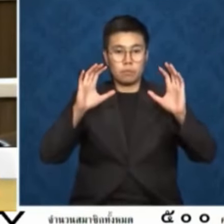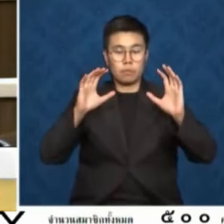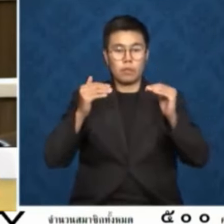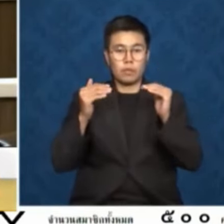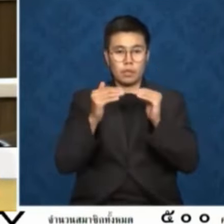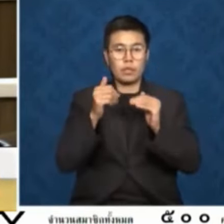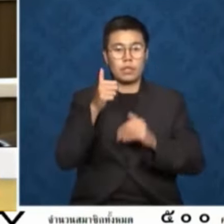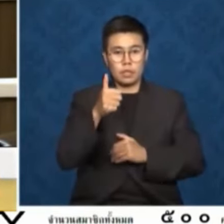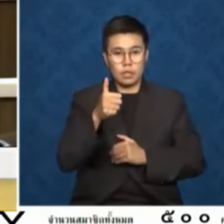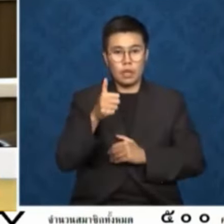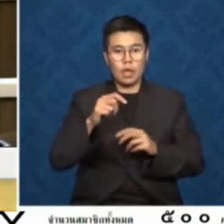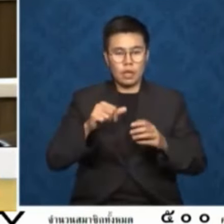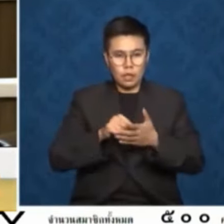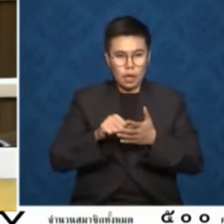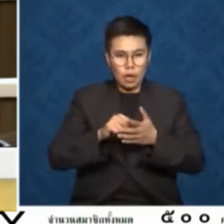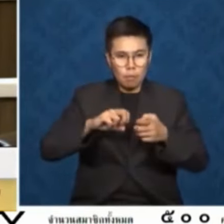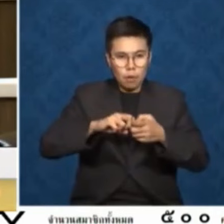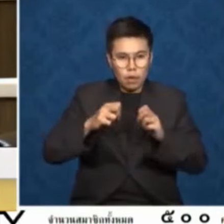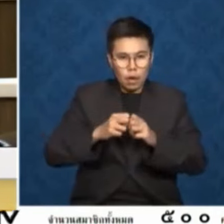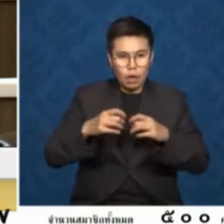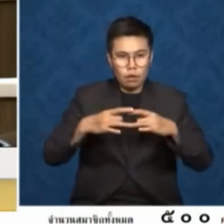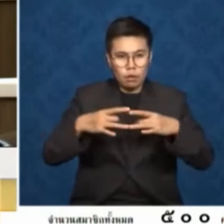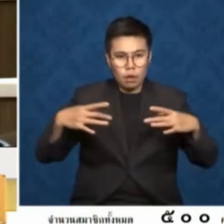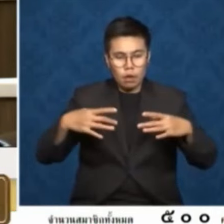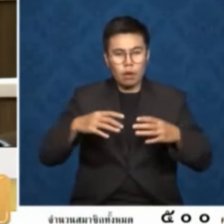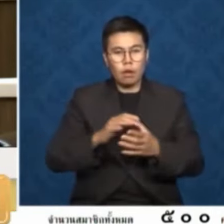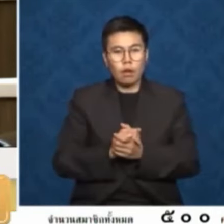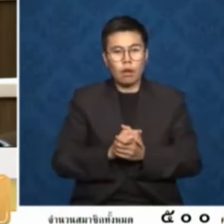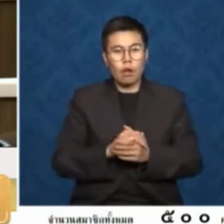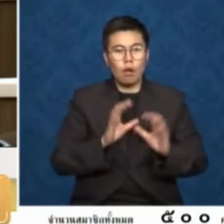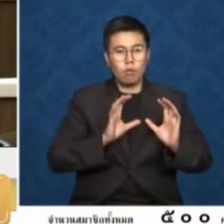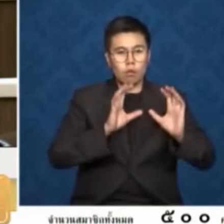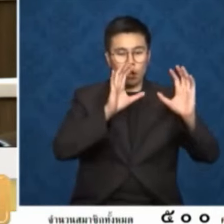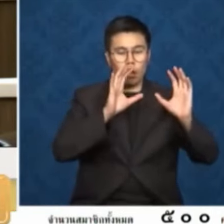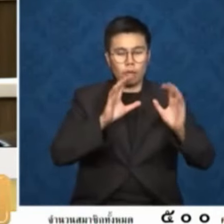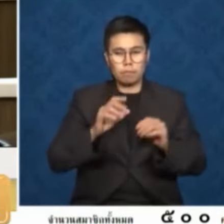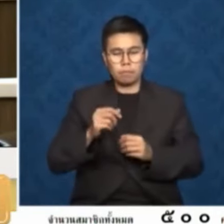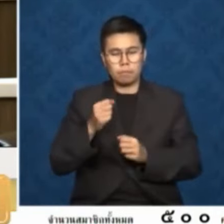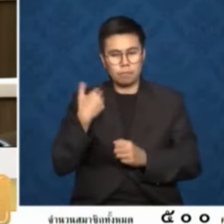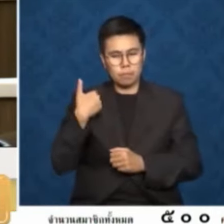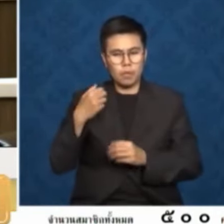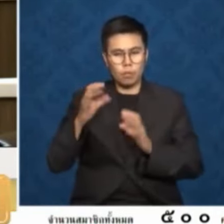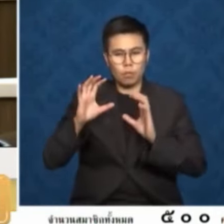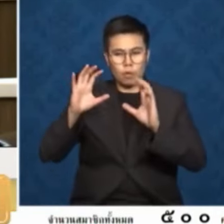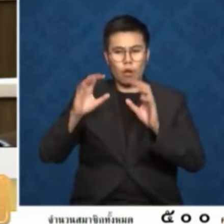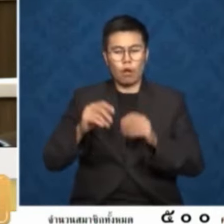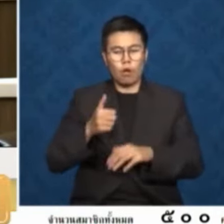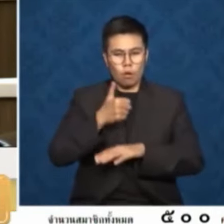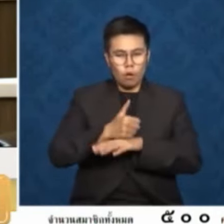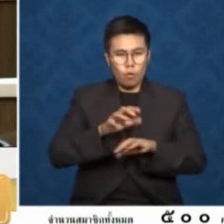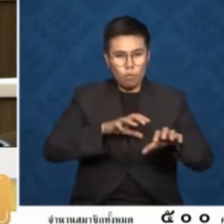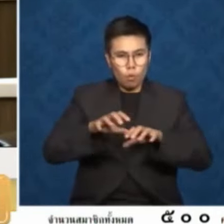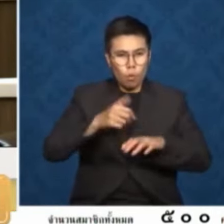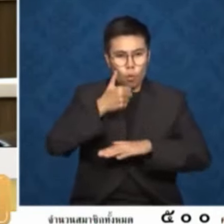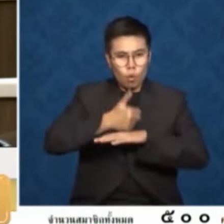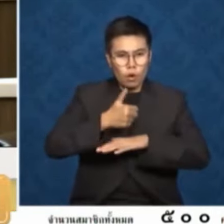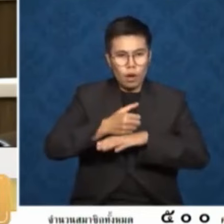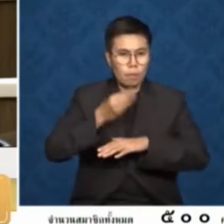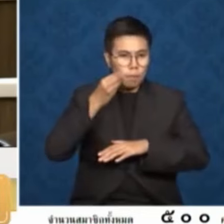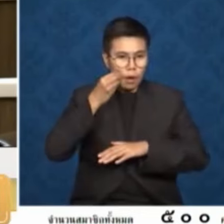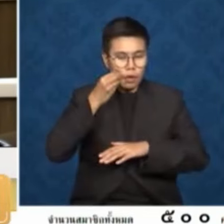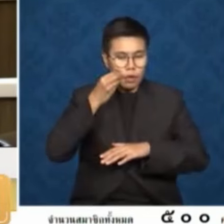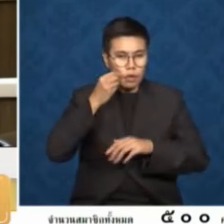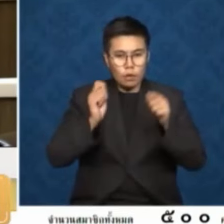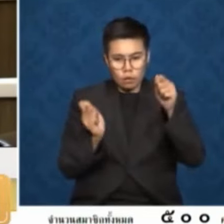ให้แก้ไขปัญหาความขัดแย้งที่เกิดขึ้นในพื้นที่ระหว่างข้าราชการองค์การบริหารส่วนจังหวัดผู้บริหารท้องถิ่นผู้นำชุมชนและแก้ไขปั